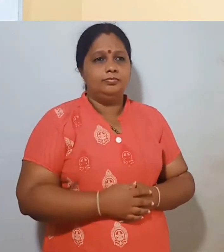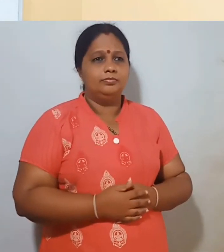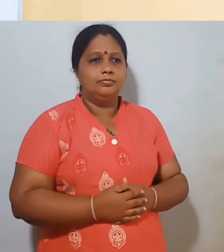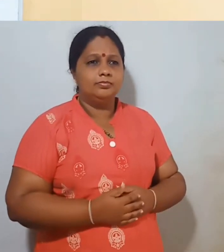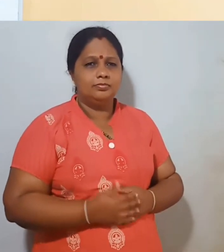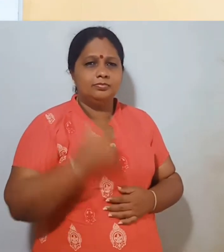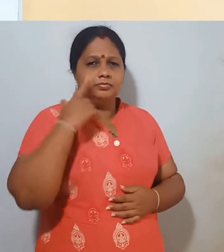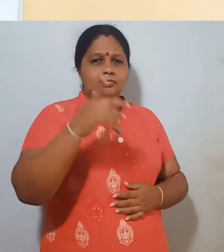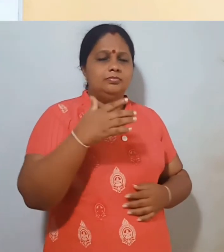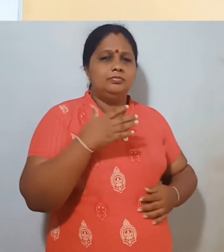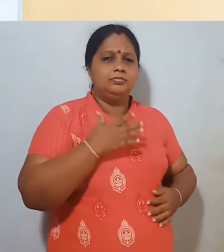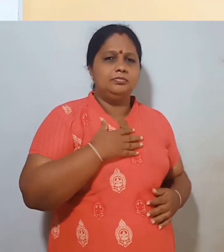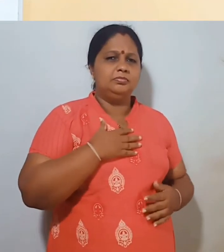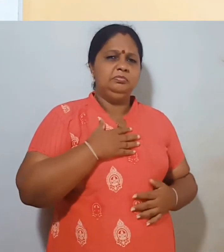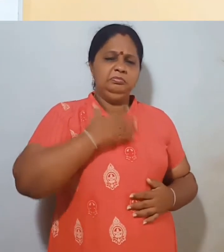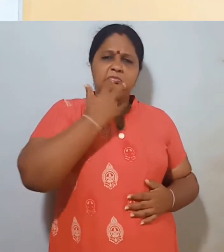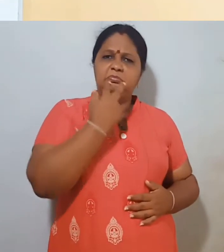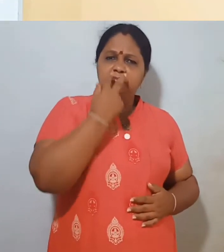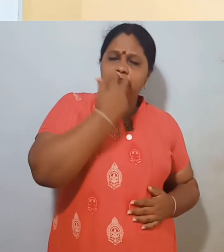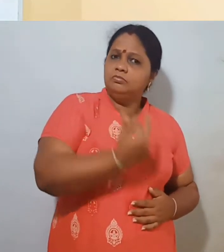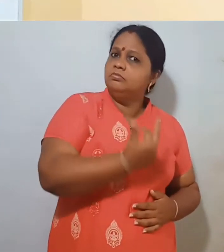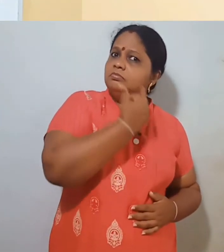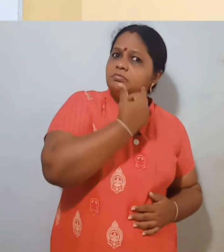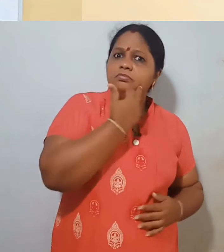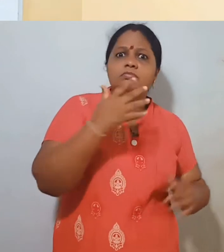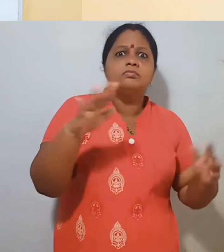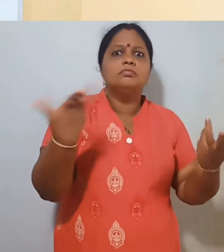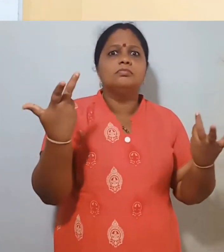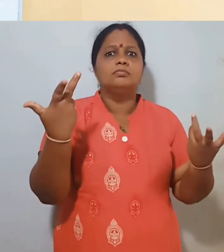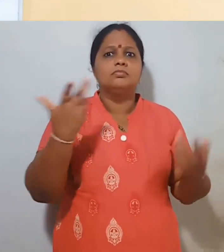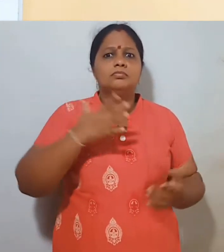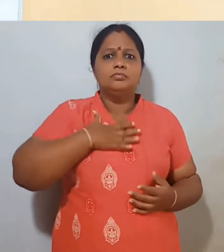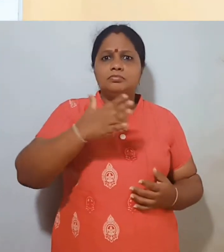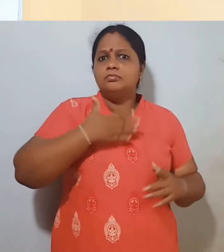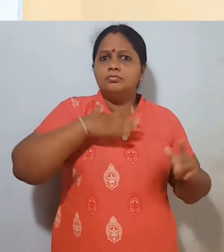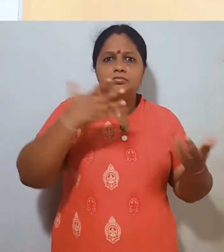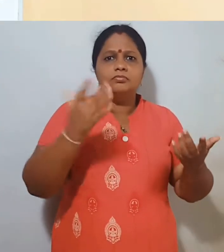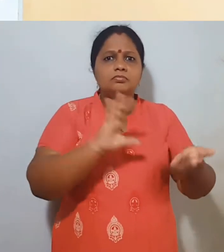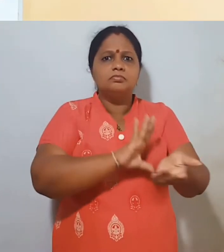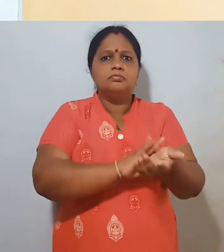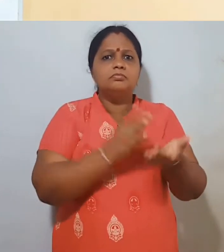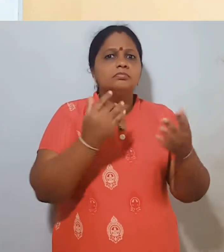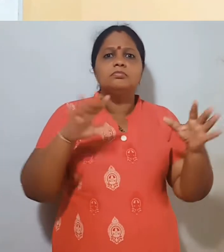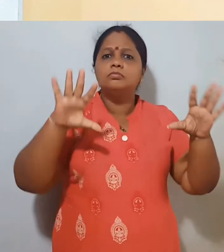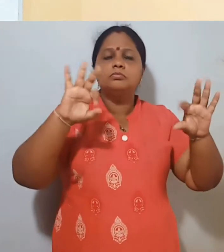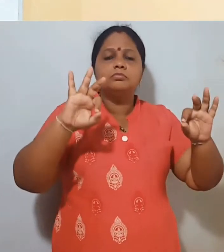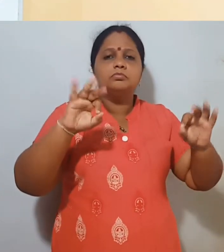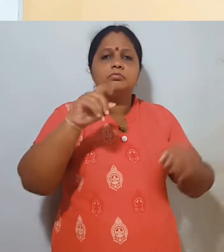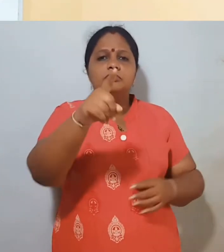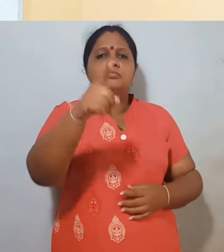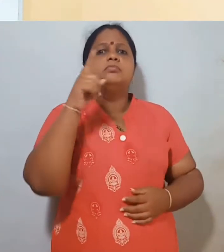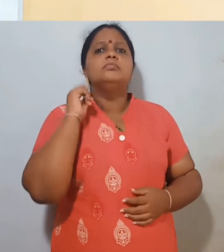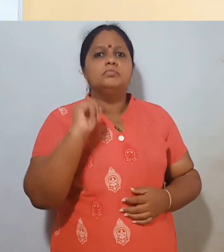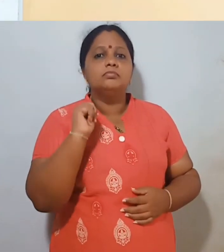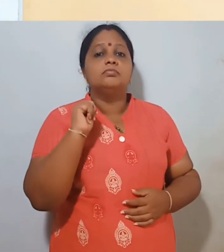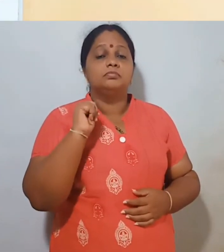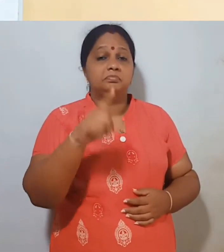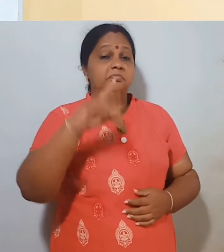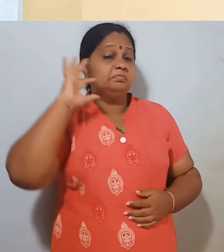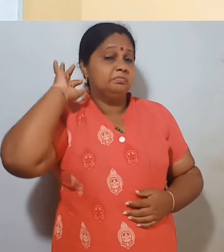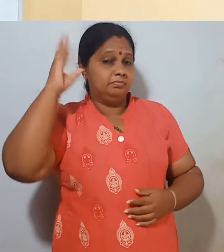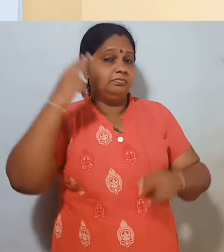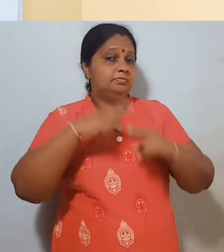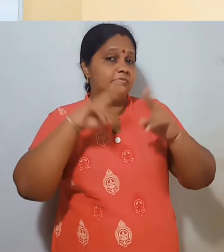இல்லை, இதய துடிப்பும் இல்லை. அப்ப என்ன செய்ய போறீங்க? இது முதலுதவியில இன்னில் முக்கியமான ஒரு